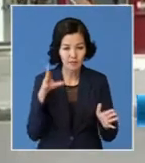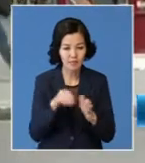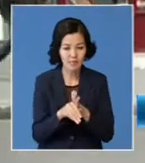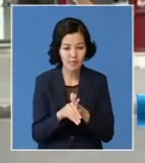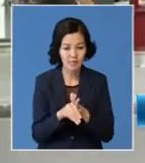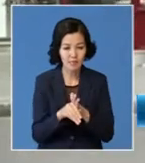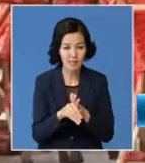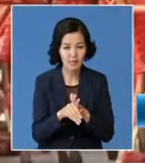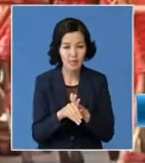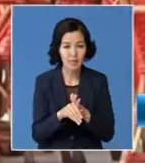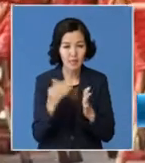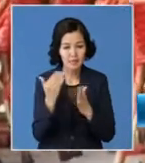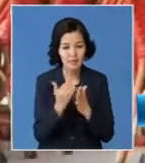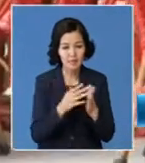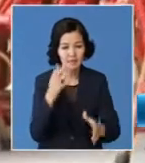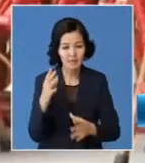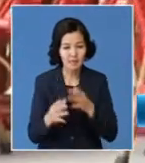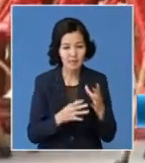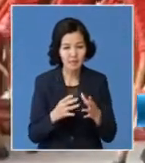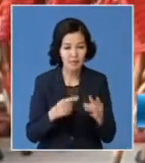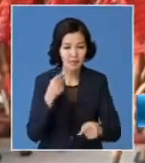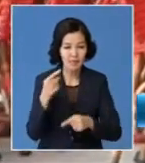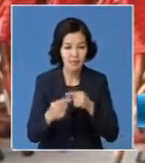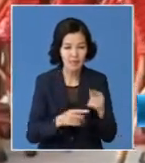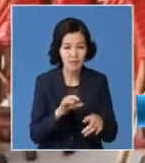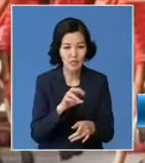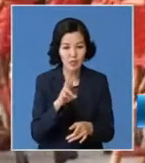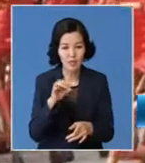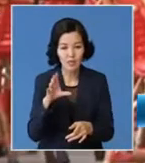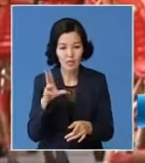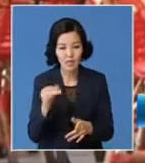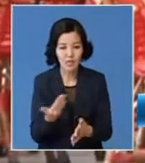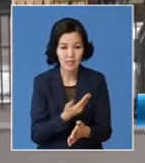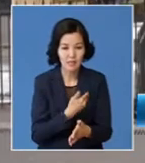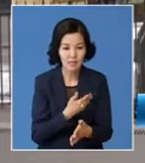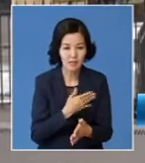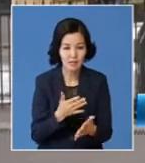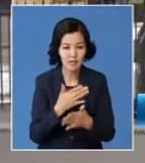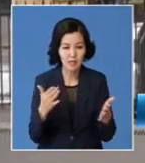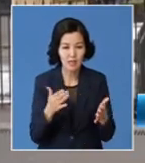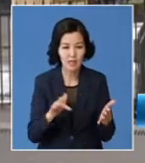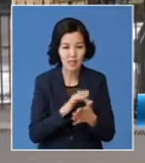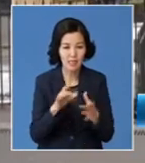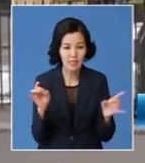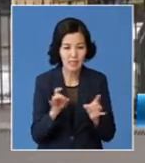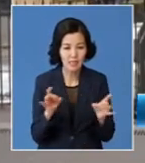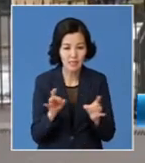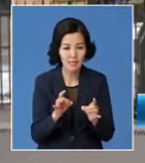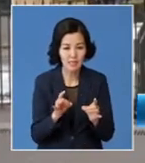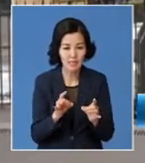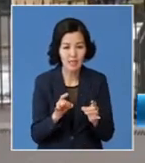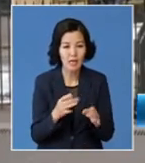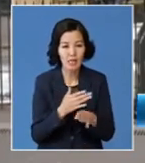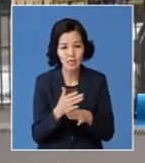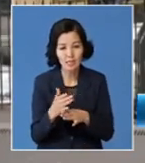столичных бистро в списки всемирного наследия ЮНЕСКО. Они настаивают на том, что небольшие городские кафе – это неотъемлемая